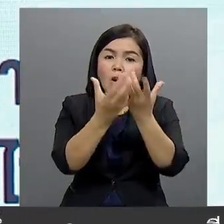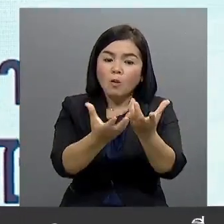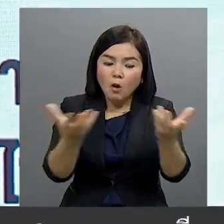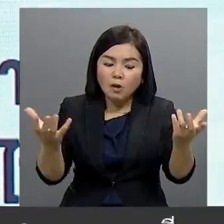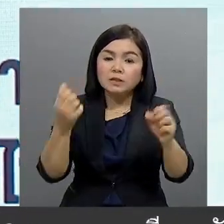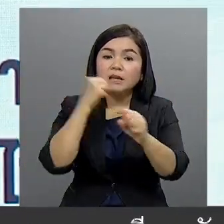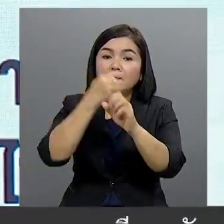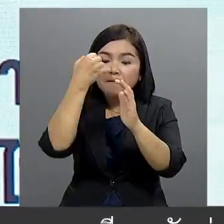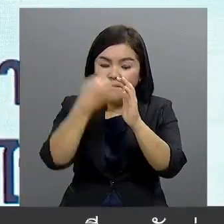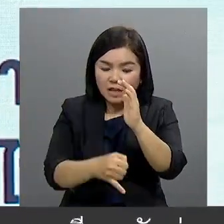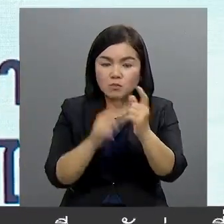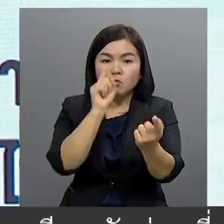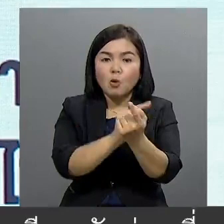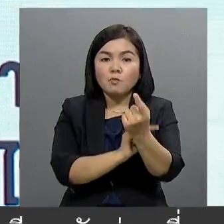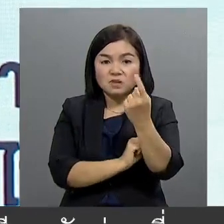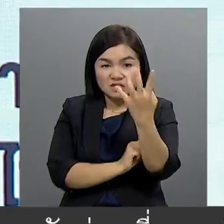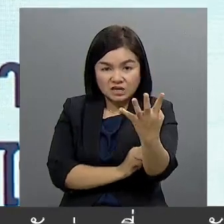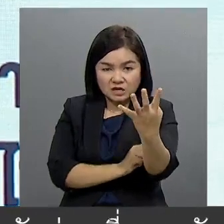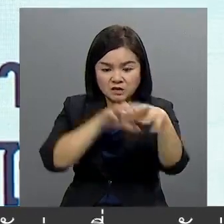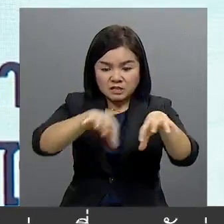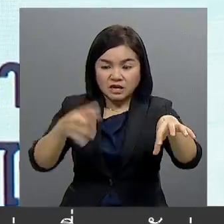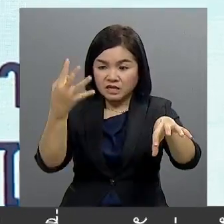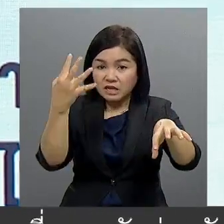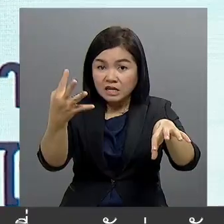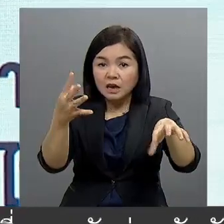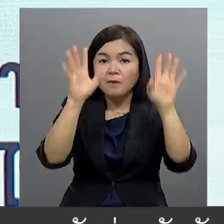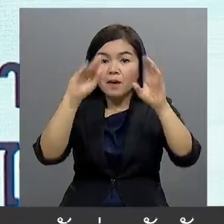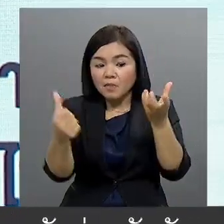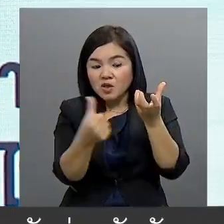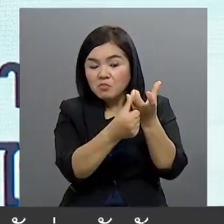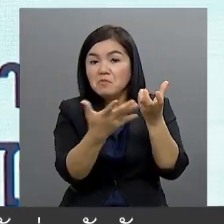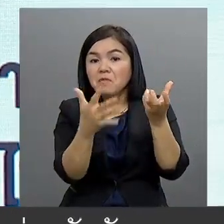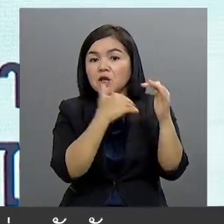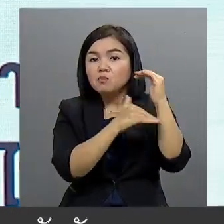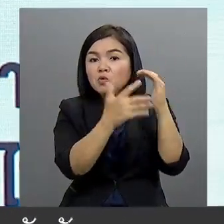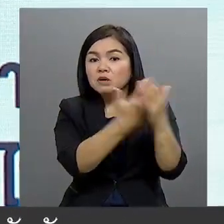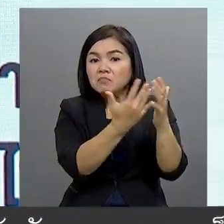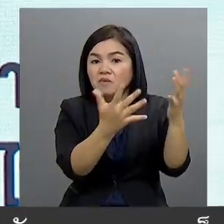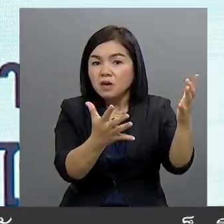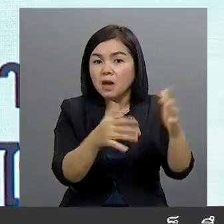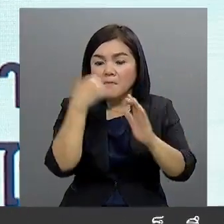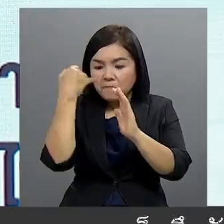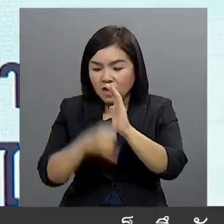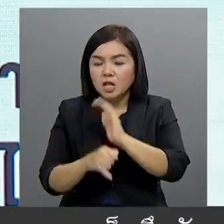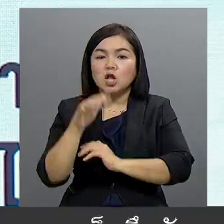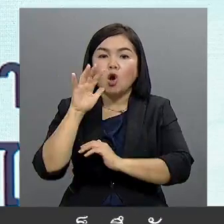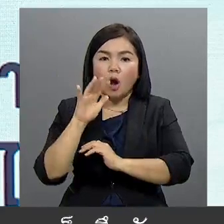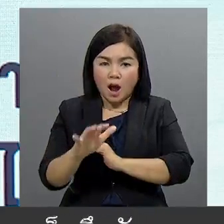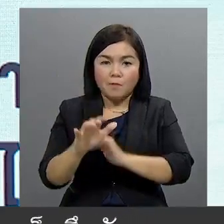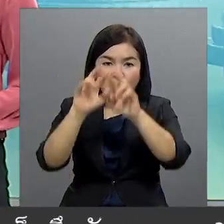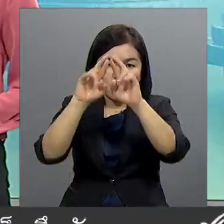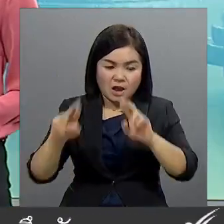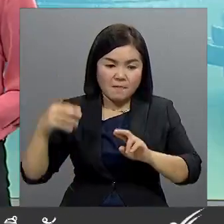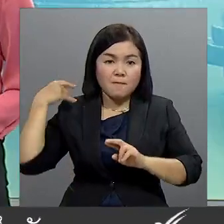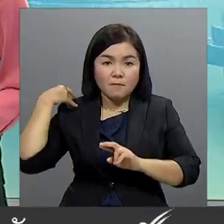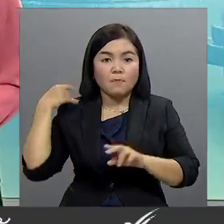อยู่ 4 ร้านค้าเจอในกรณีของการไม่ปิดไปราคาไปผิเอื่อไขของข้อห้ามของาร้านทงฟานอกจาก